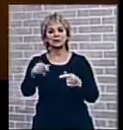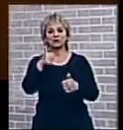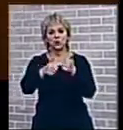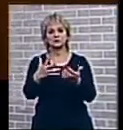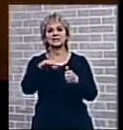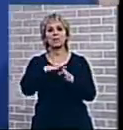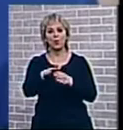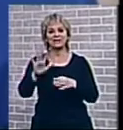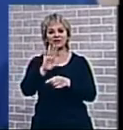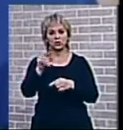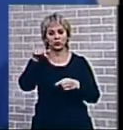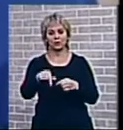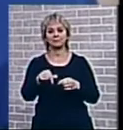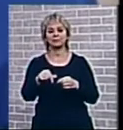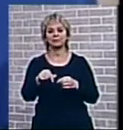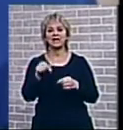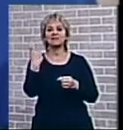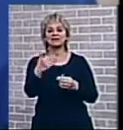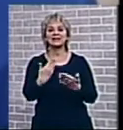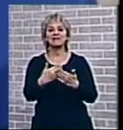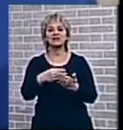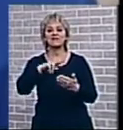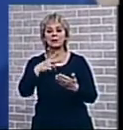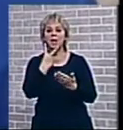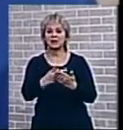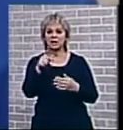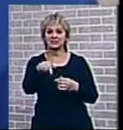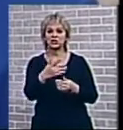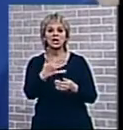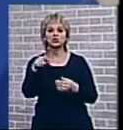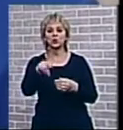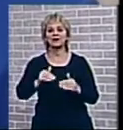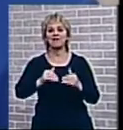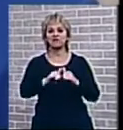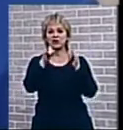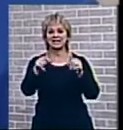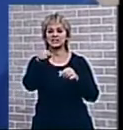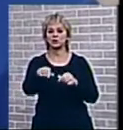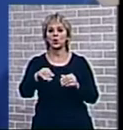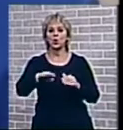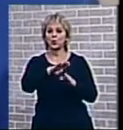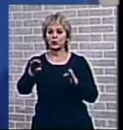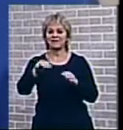конкурсе полнометражного кино. Вы, наверное, уже обратили внимание, насколько вырос уровень фестиваля.